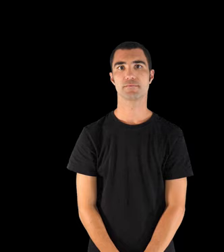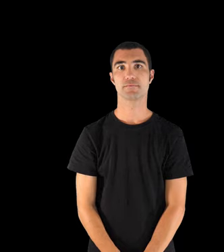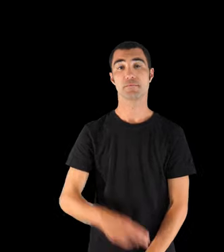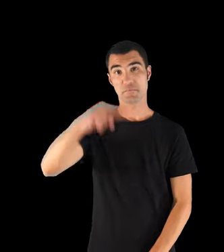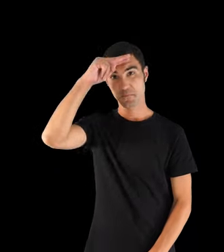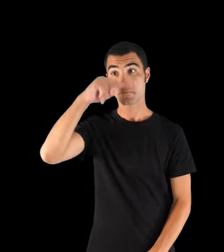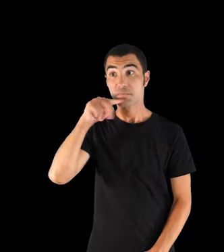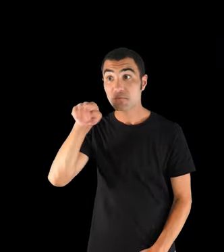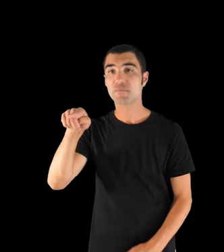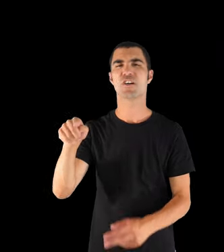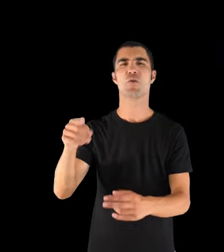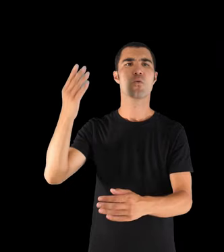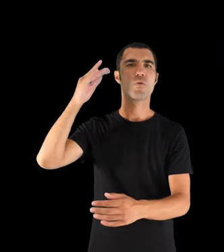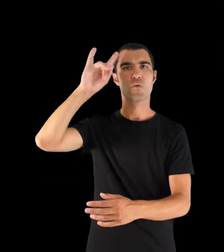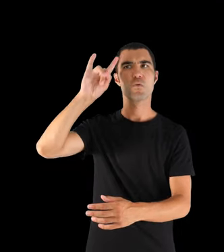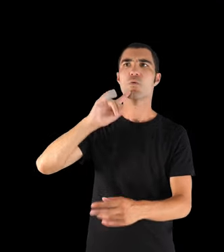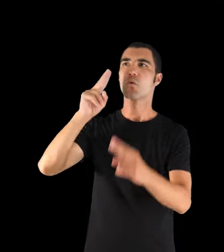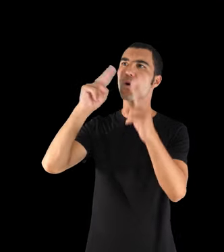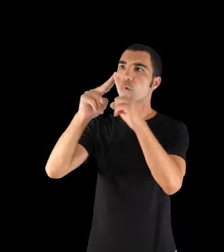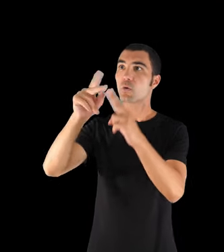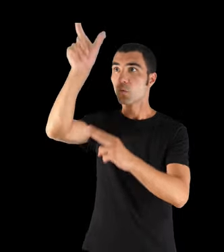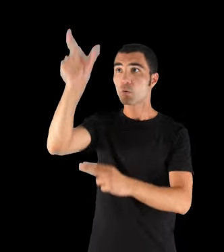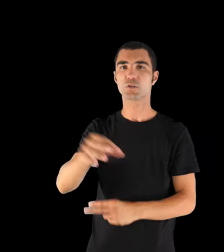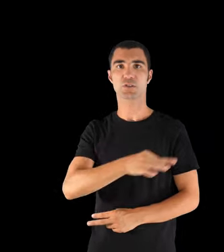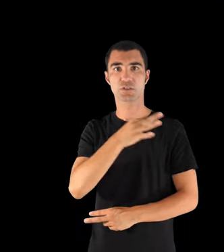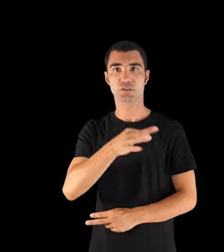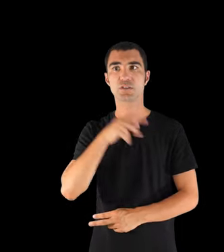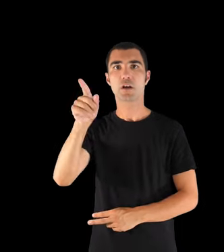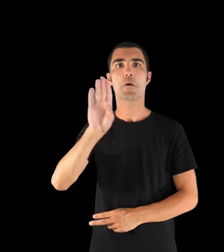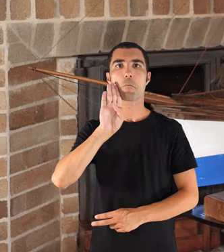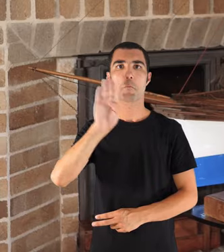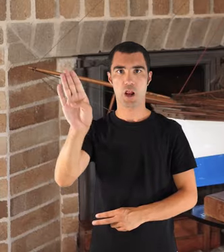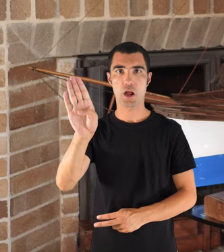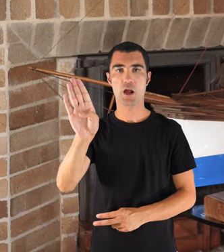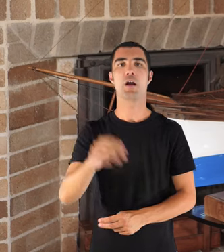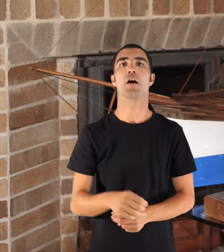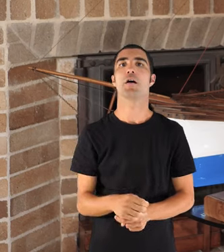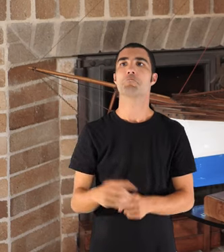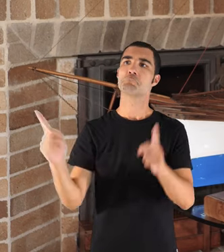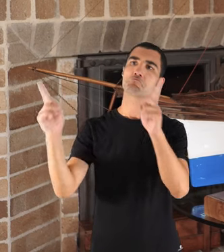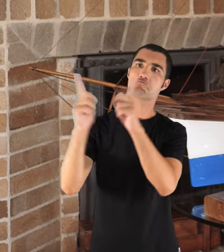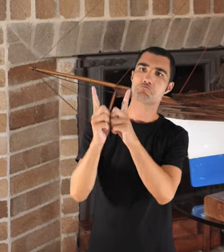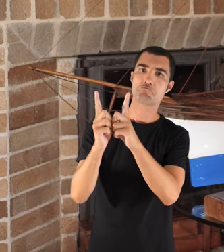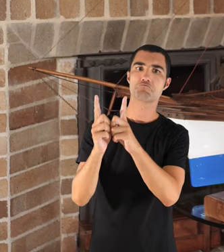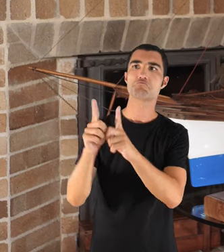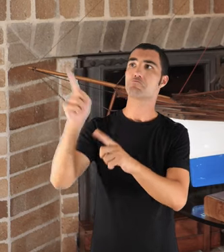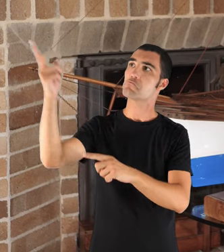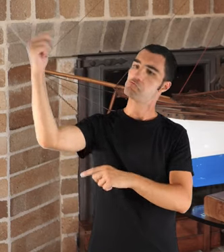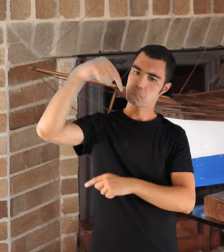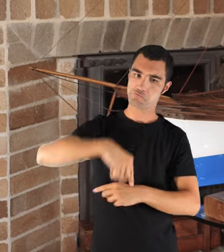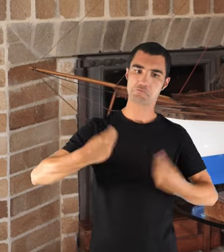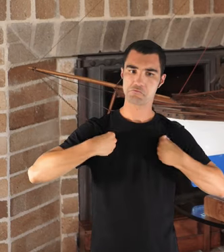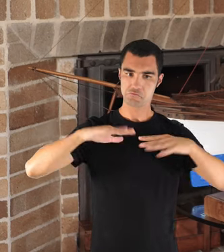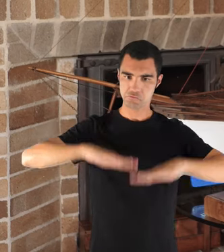Mon pare havia conegut un senyor, precisament també era belga, que s'havia instal·lat aquí amb la